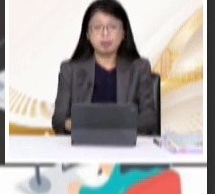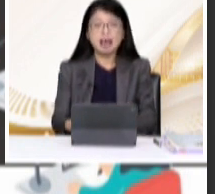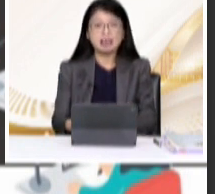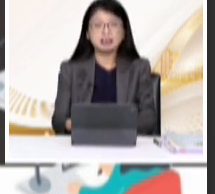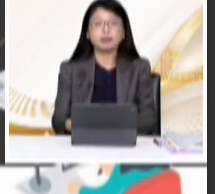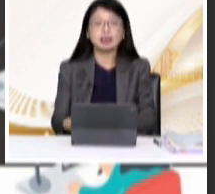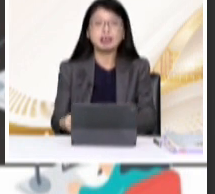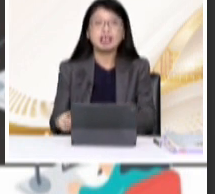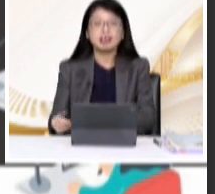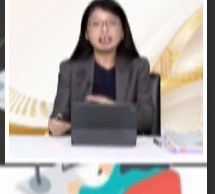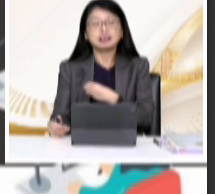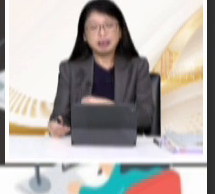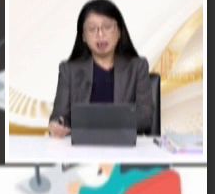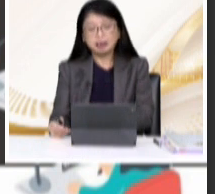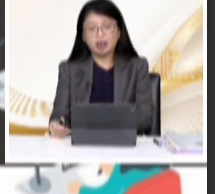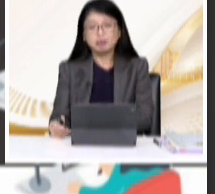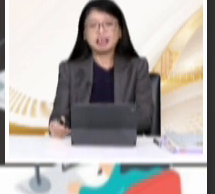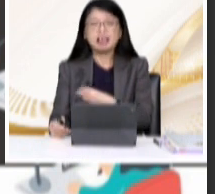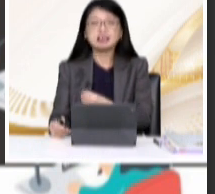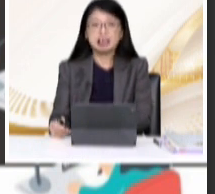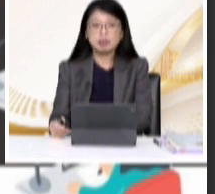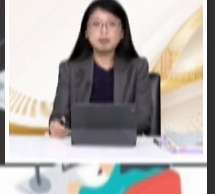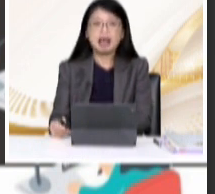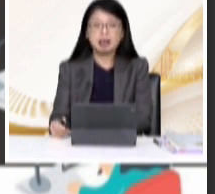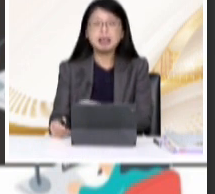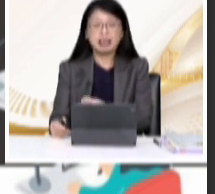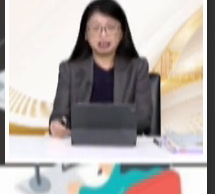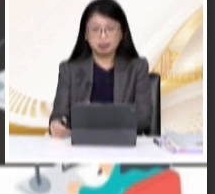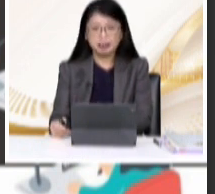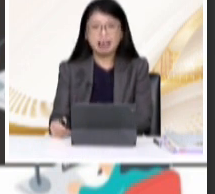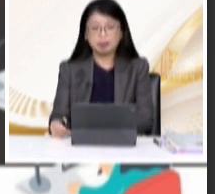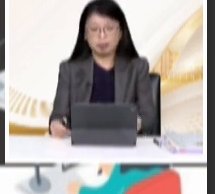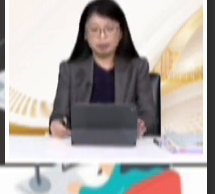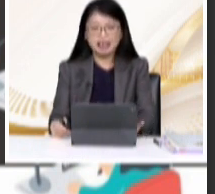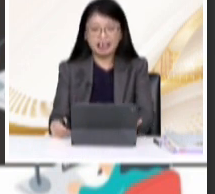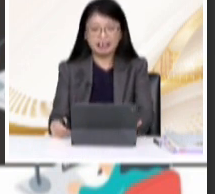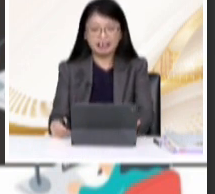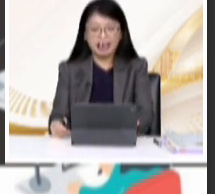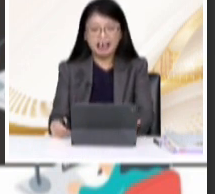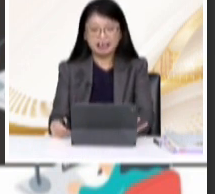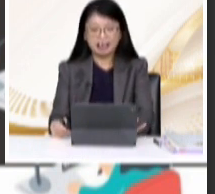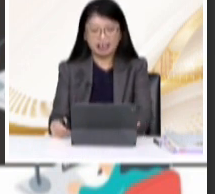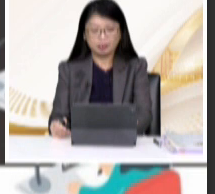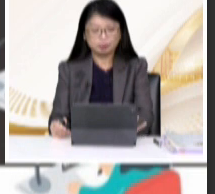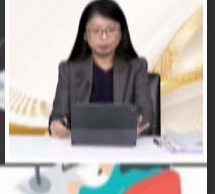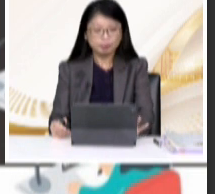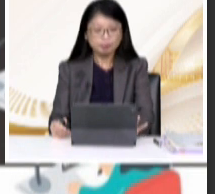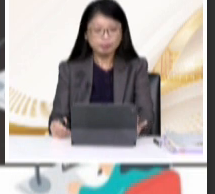เป็นวินัยในส่วนที่ท่านอาจจะไม่ได้รับผิดชอบแต่ท่านอาจจะได้รับมุ่งหมายให้มีการดำเนินการปรับเป็นวินัยแทนกันได้นะ